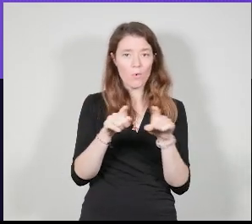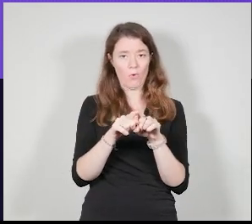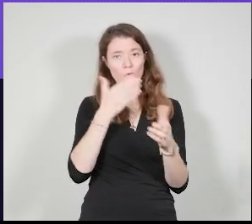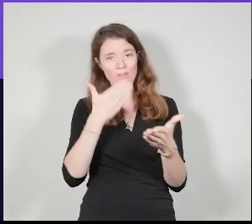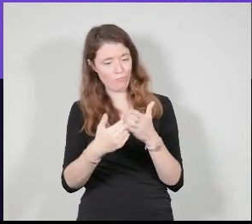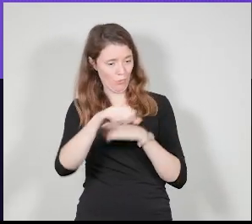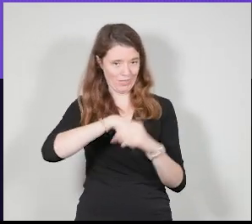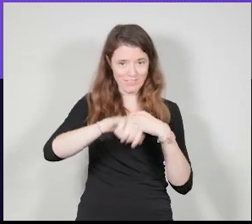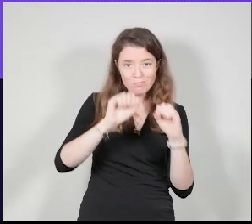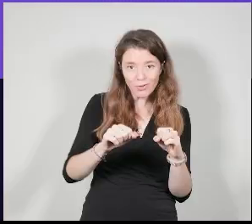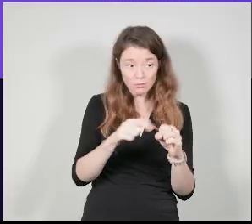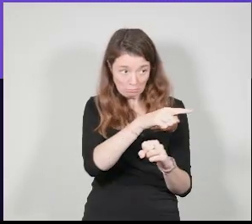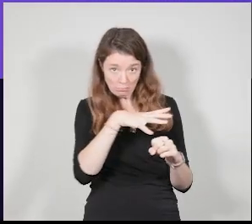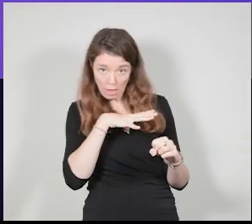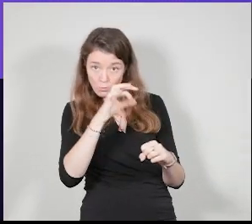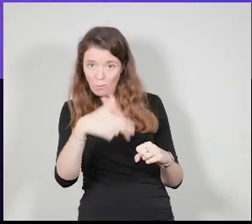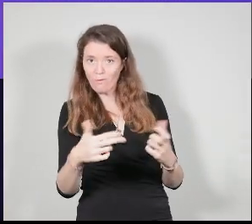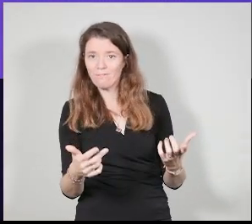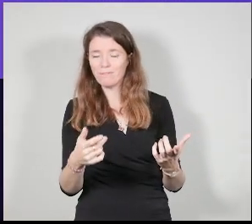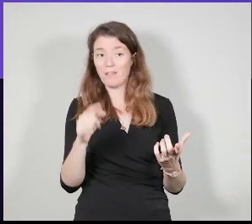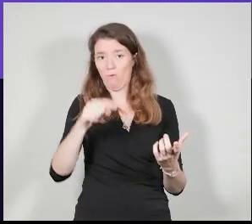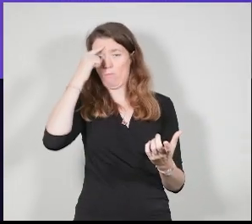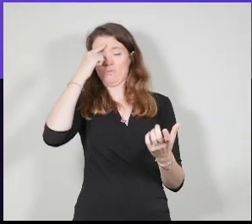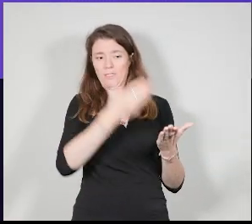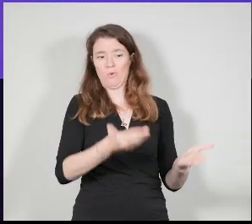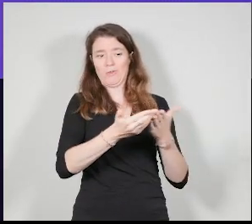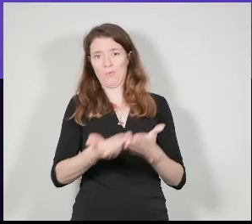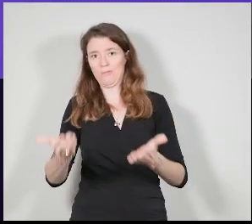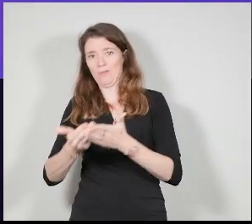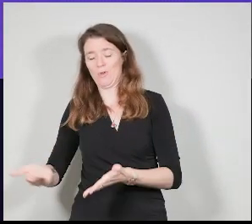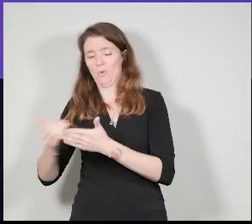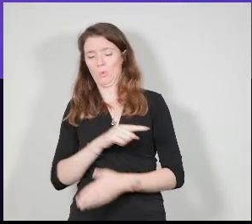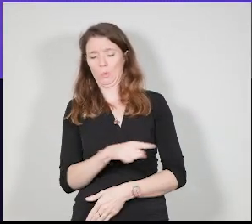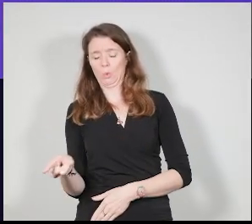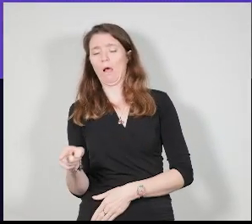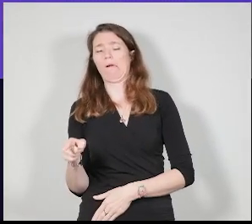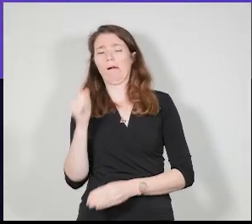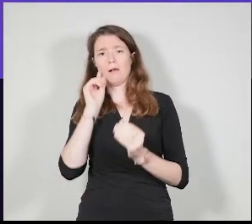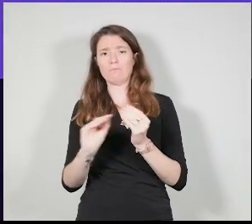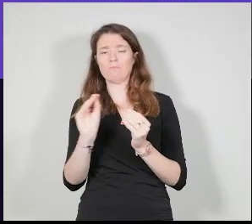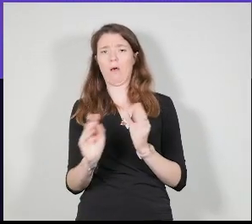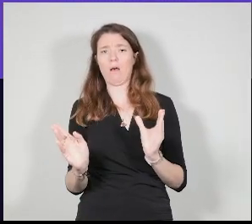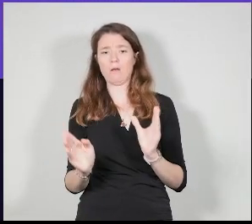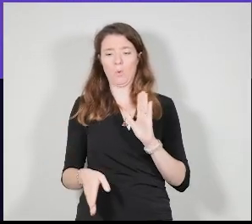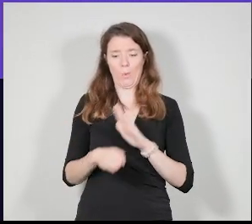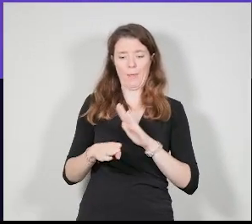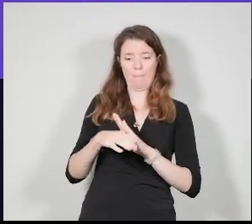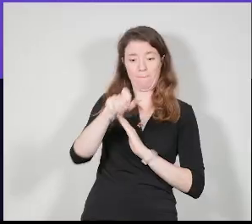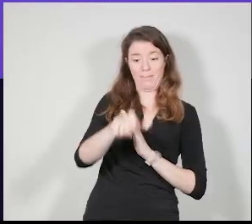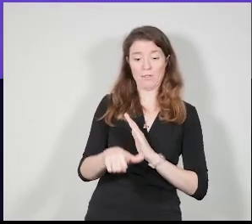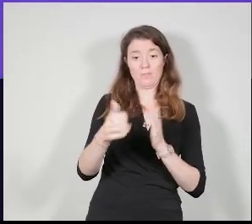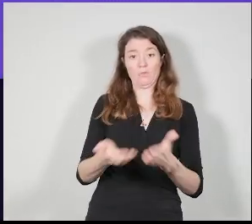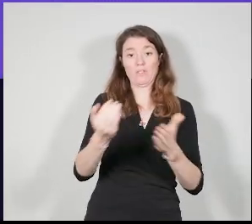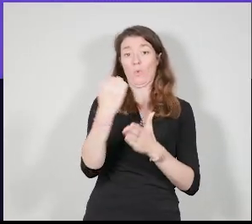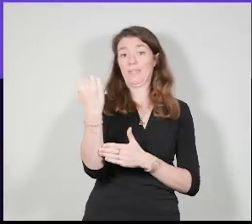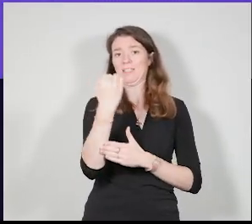rendez-vous Voilà, il faut penser toutes ces situations en se demandant, en partant de la situation des personnes isolées, parce